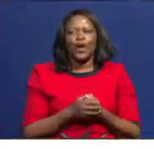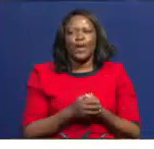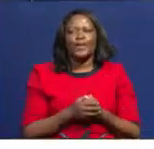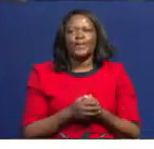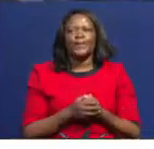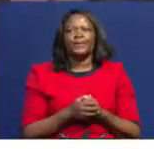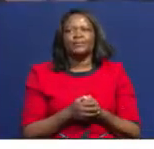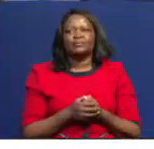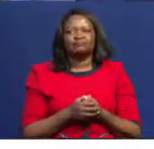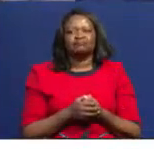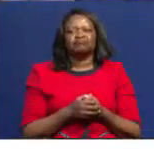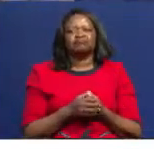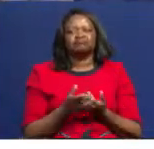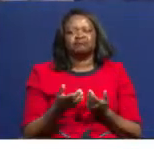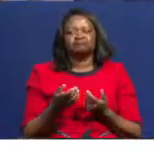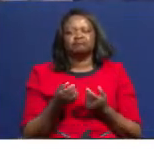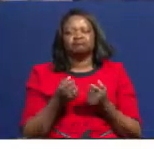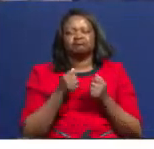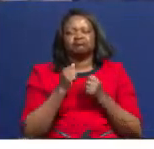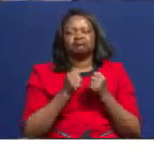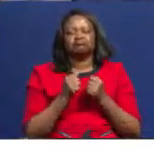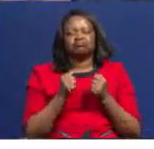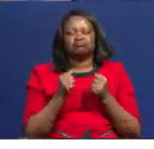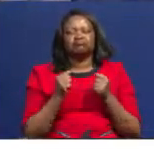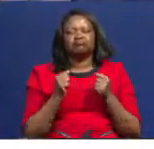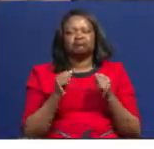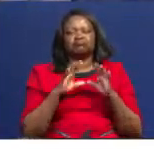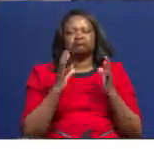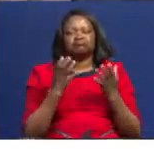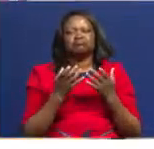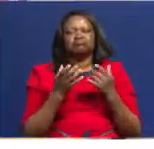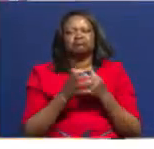ya tarehe 4 mwezi Julai. Zaidi ya wanariadha